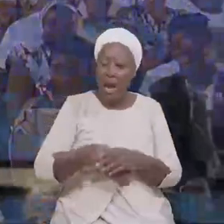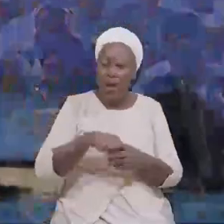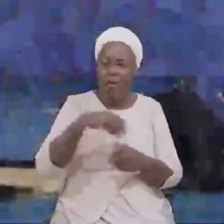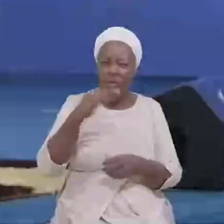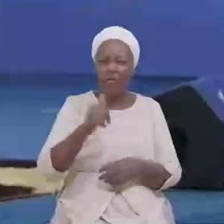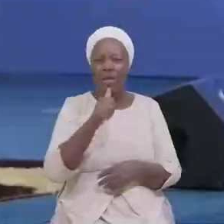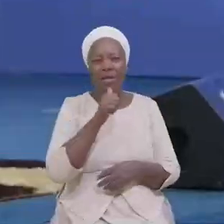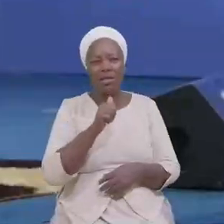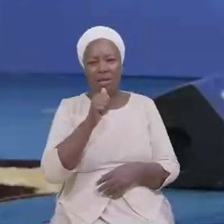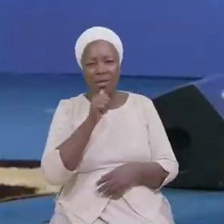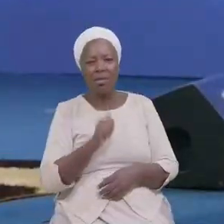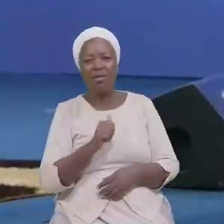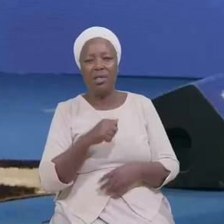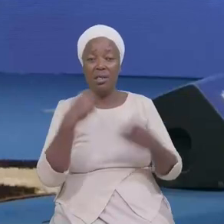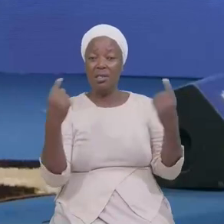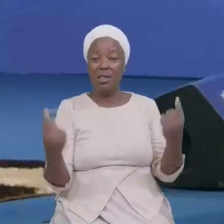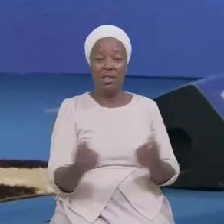Des pleurs secrets.